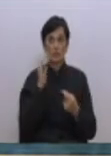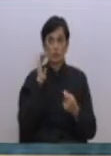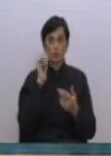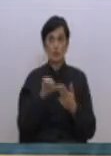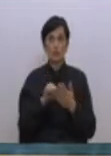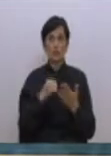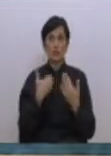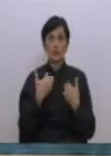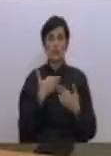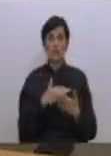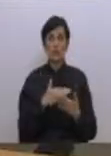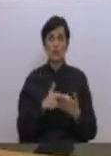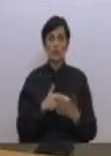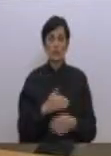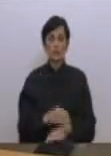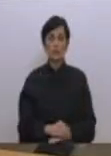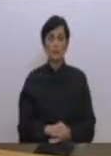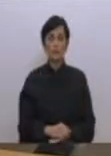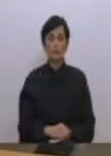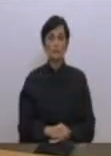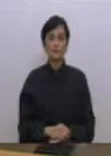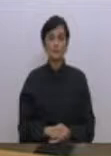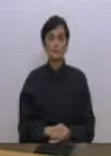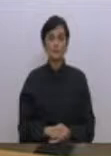tot ce atât kenchiscăți regim.